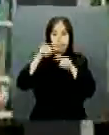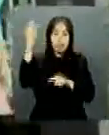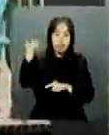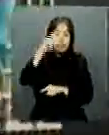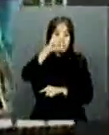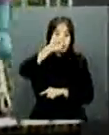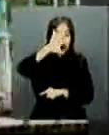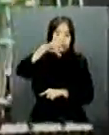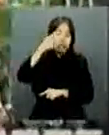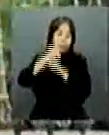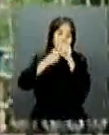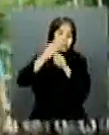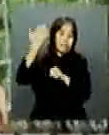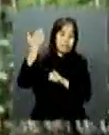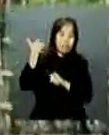เมื่อปีที่แล้วค่ะ